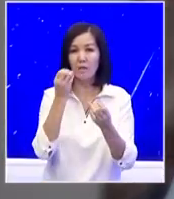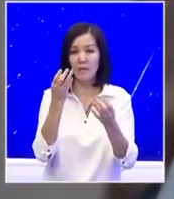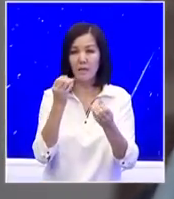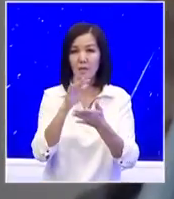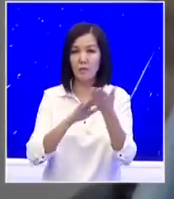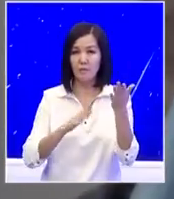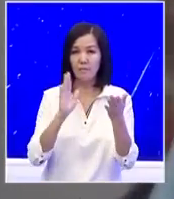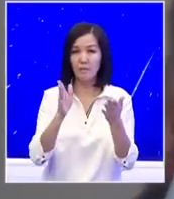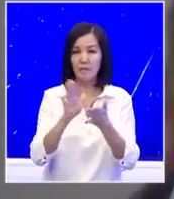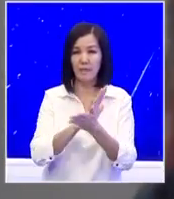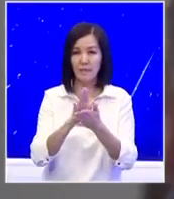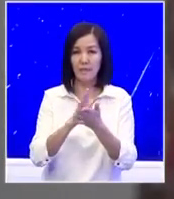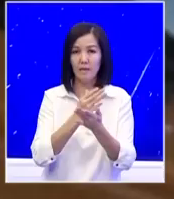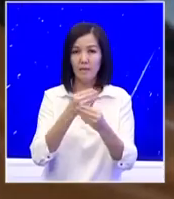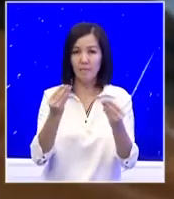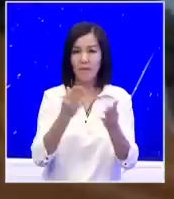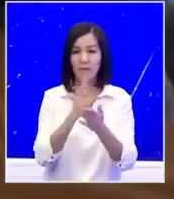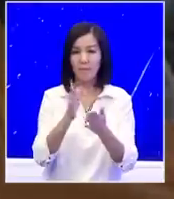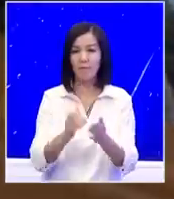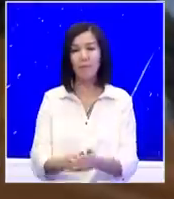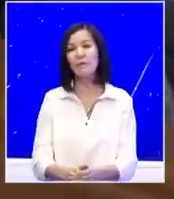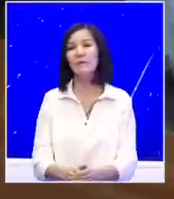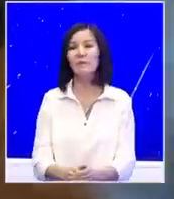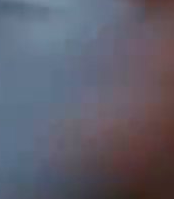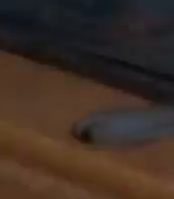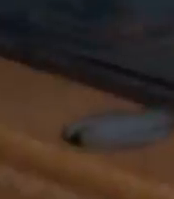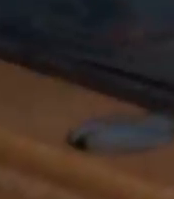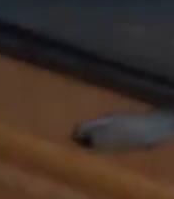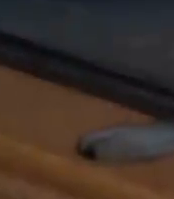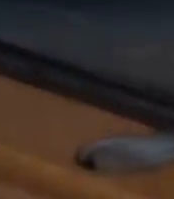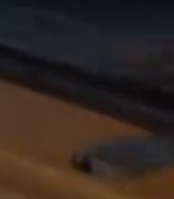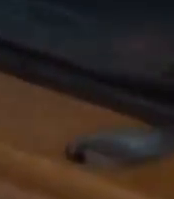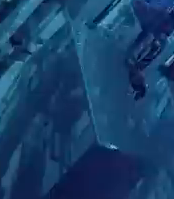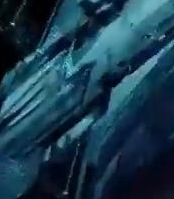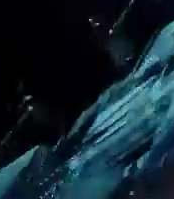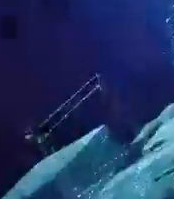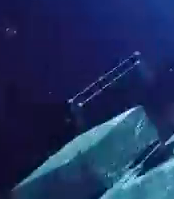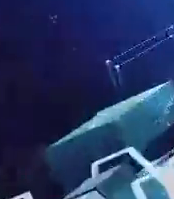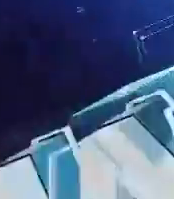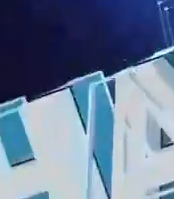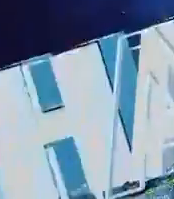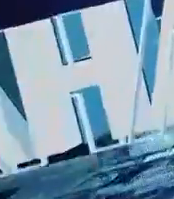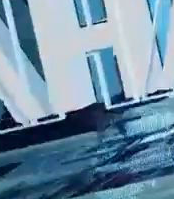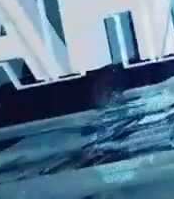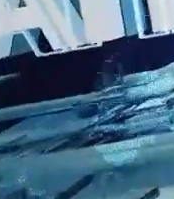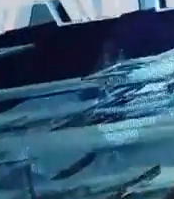да үлестірмекші. Рахат Рахымжанов, Абылай Құттықбай, Жетісу арнасы, Алакөл ауданынан.